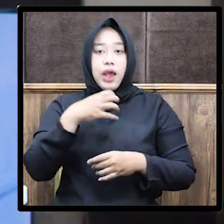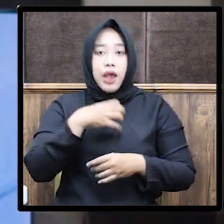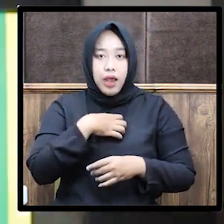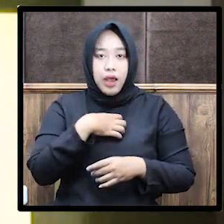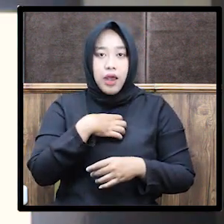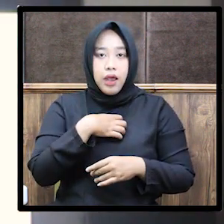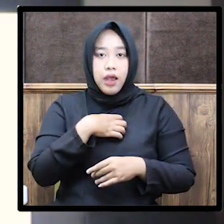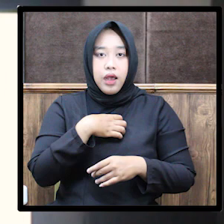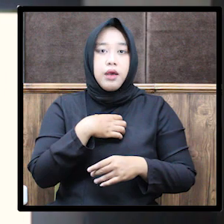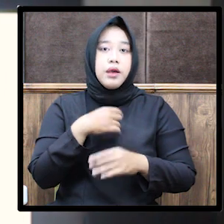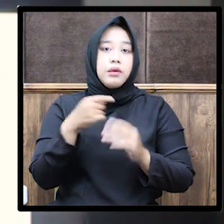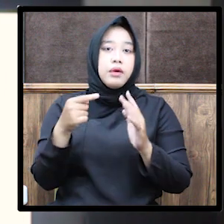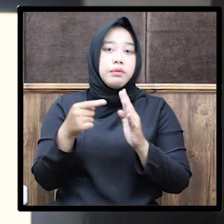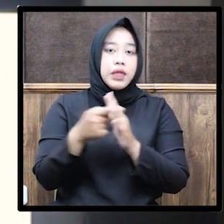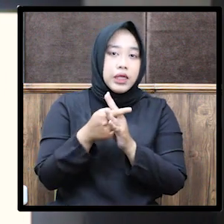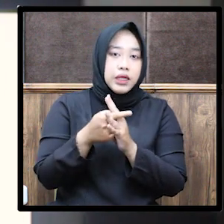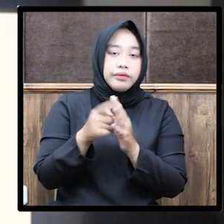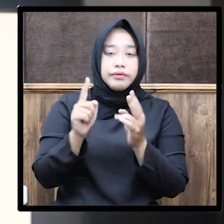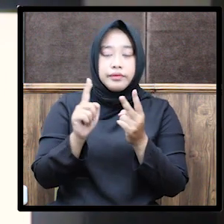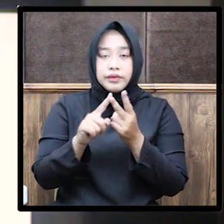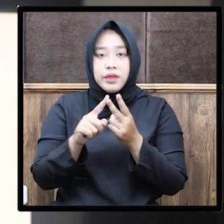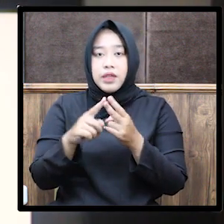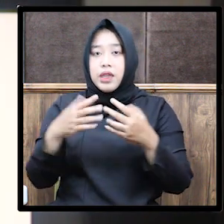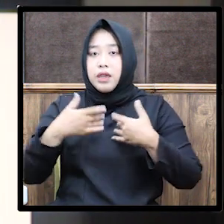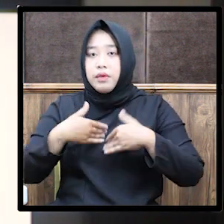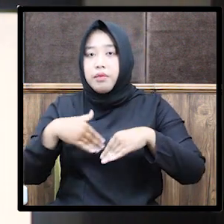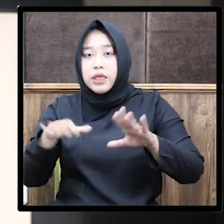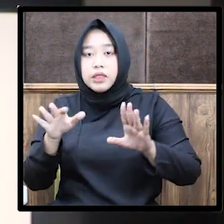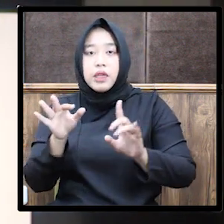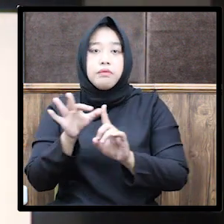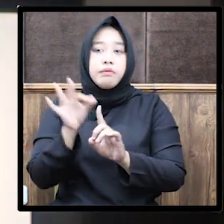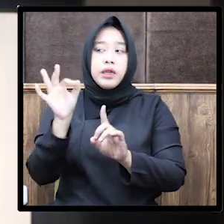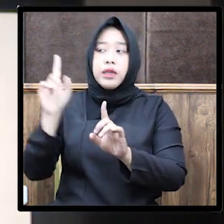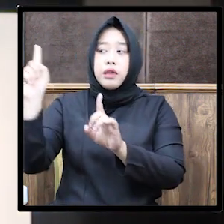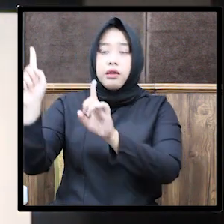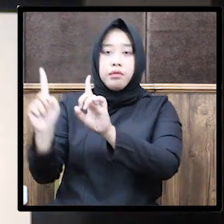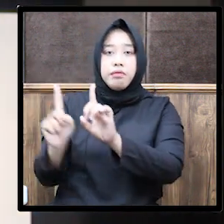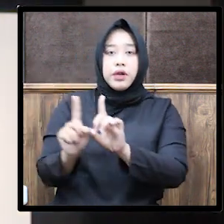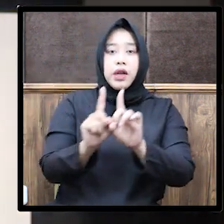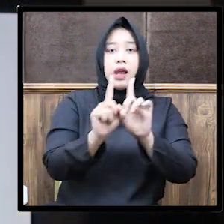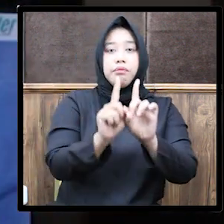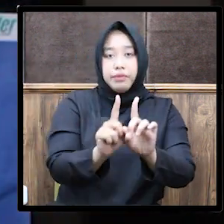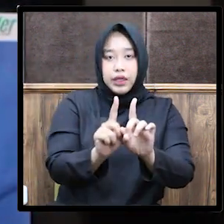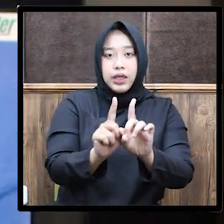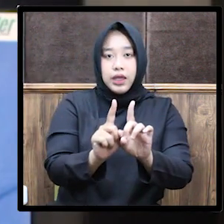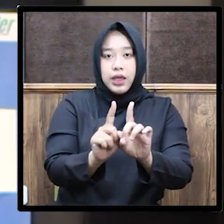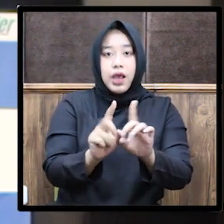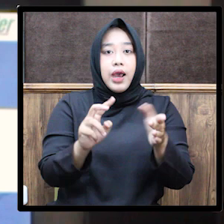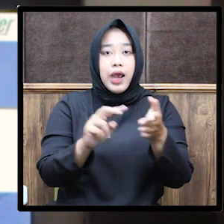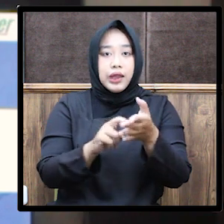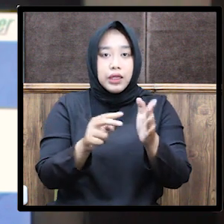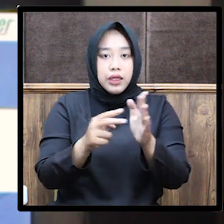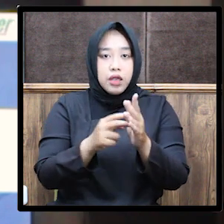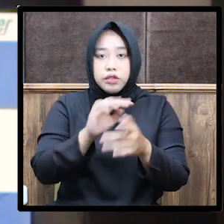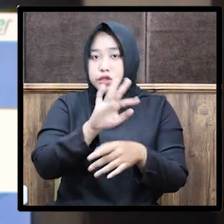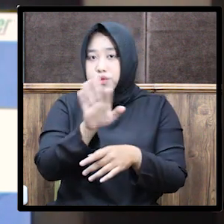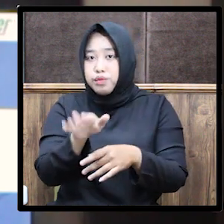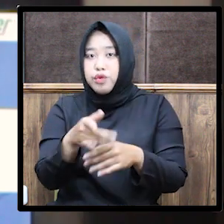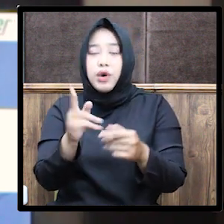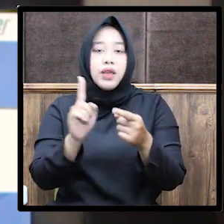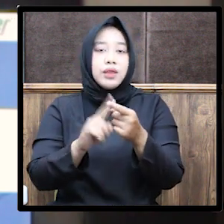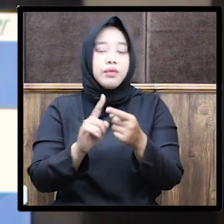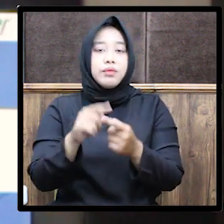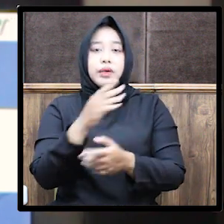memilih, dijamin kebebasannya untuk memilih pendampingnya sendiri dan seterusnya, itu perlu diketahui oleh semua teman-teman difabel